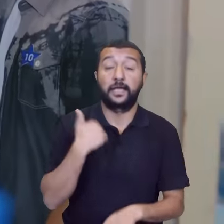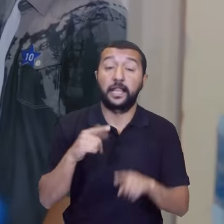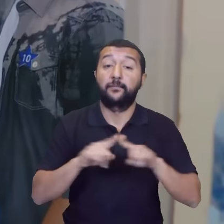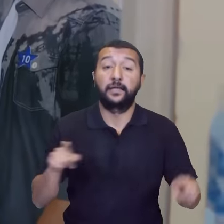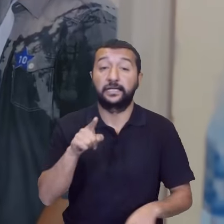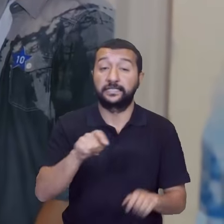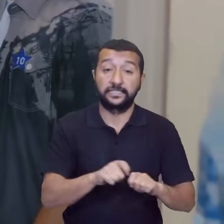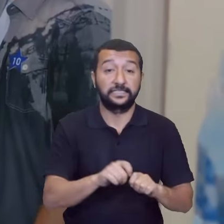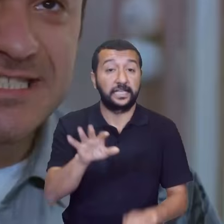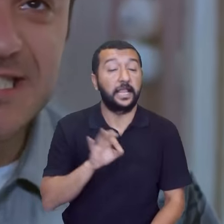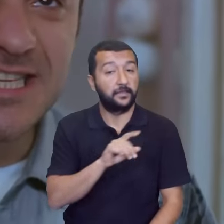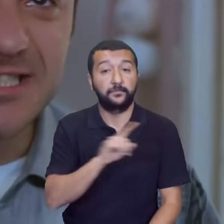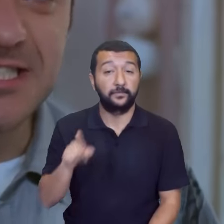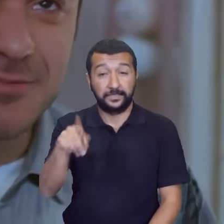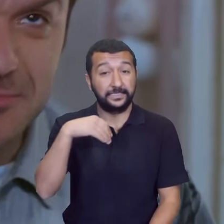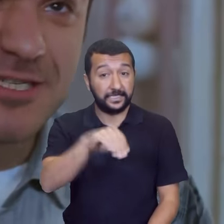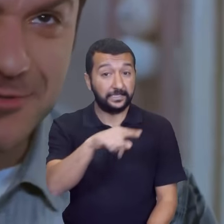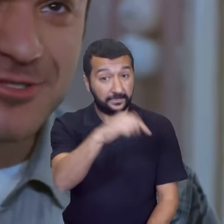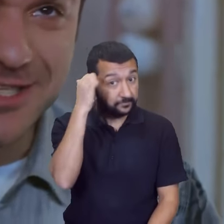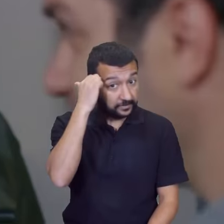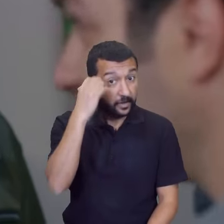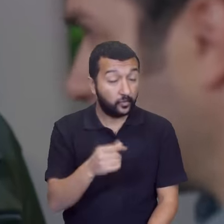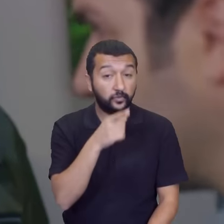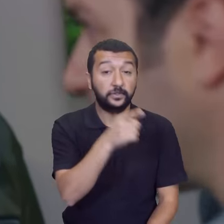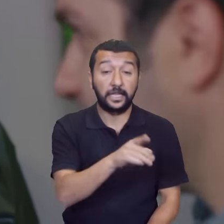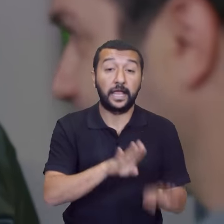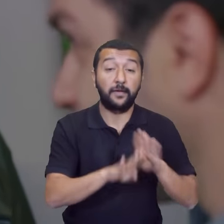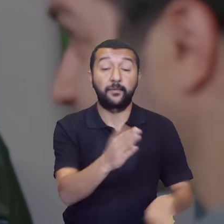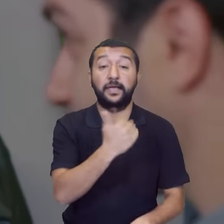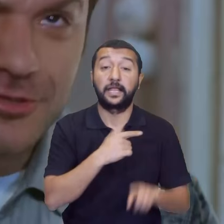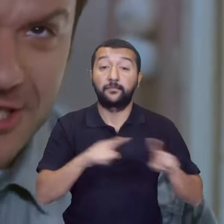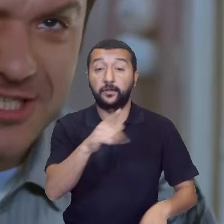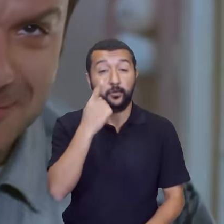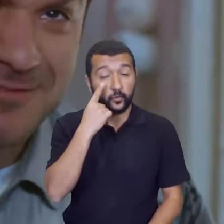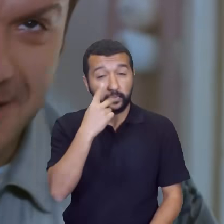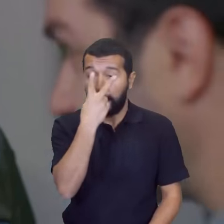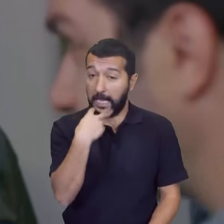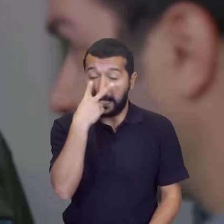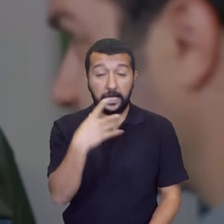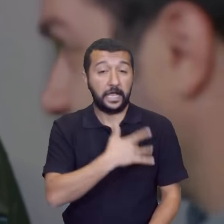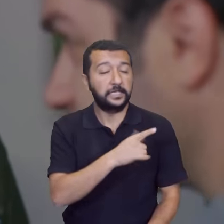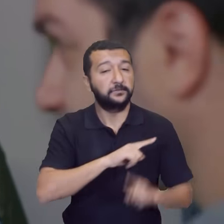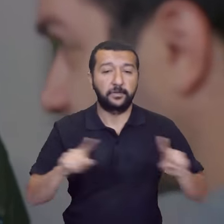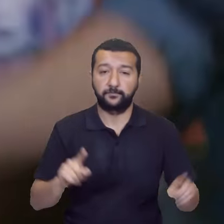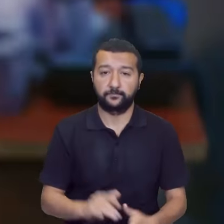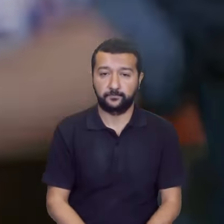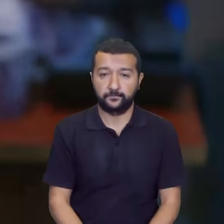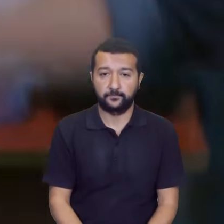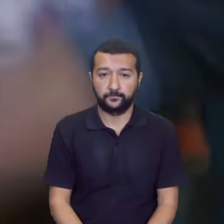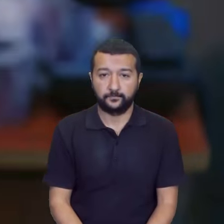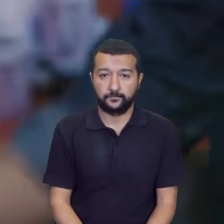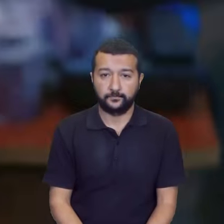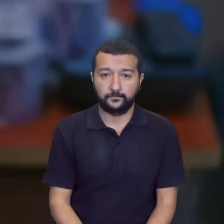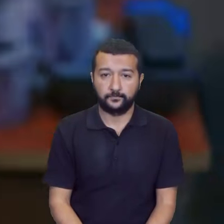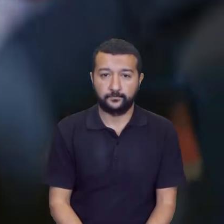gelme, işe almam. Sattığına pişman olursan kapıma gelme, gözünün yaşına bakmam. Öyle hızlı salladılar